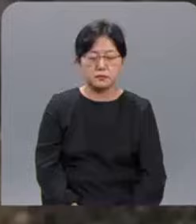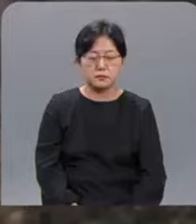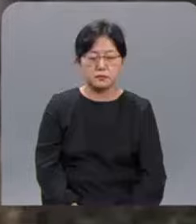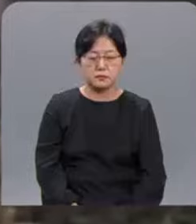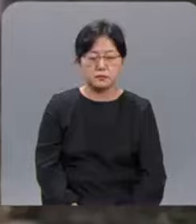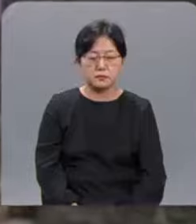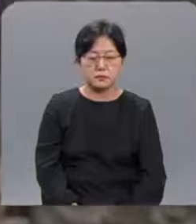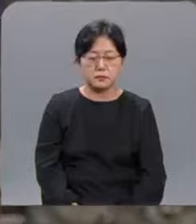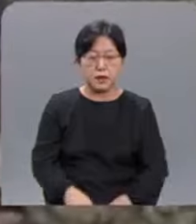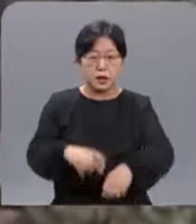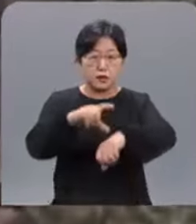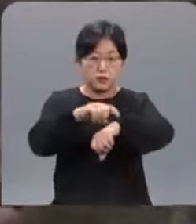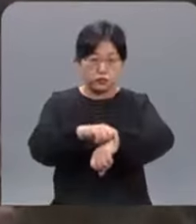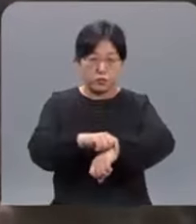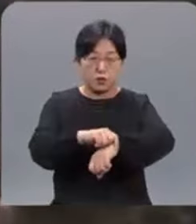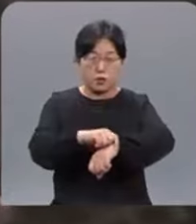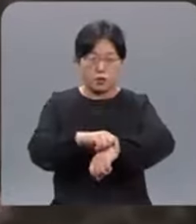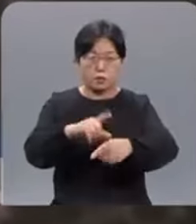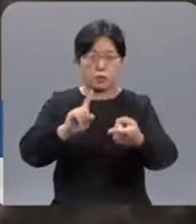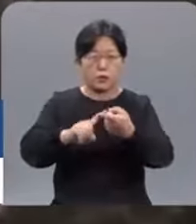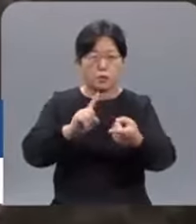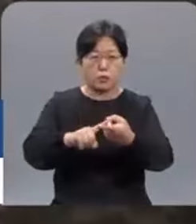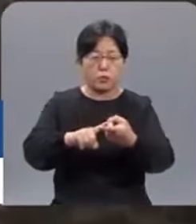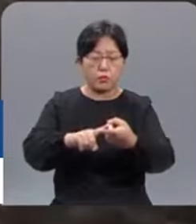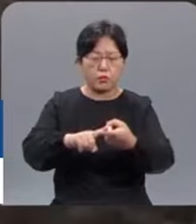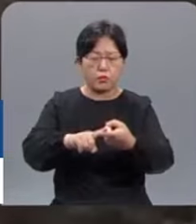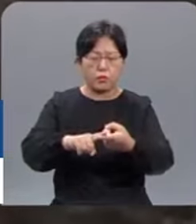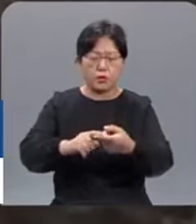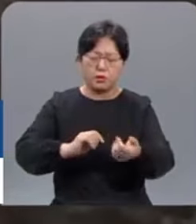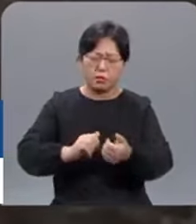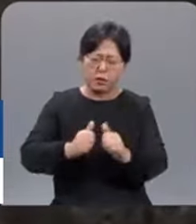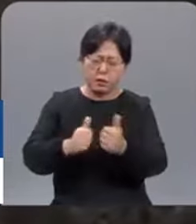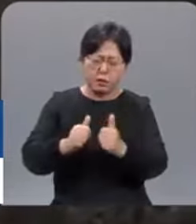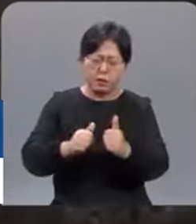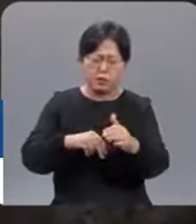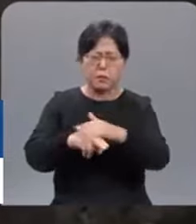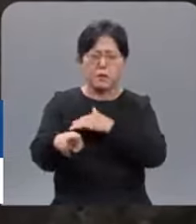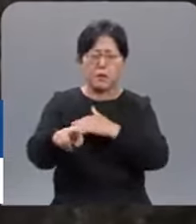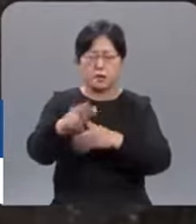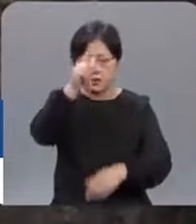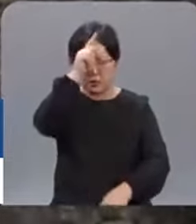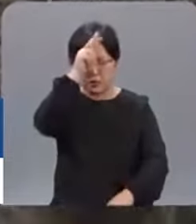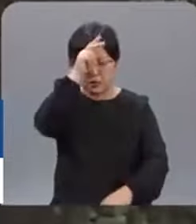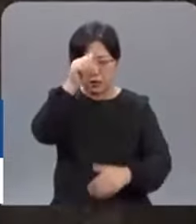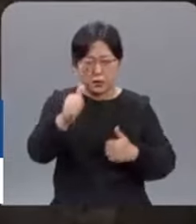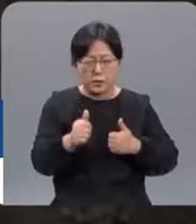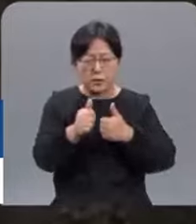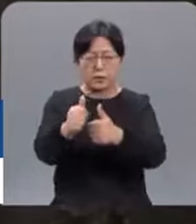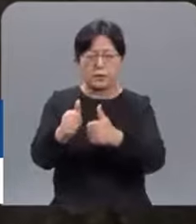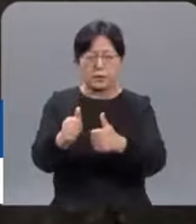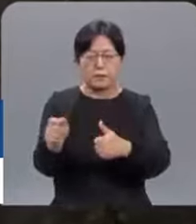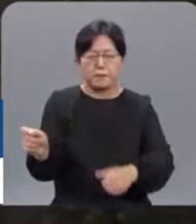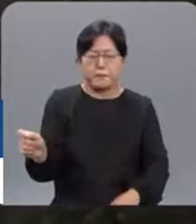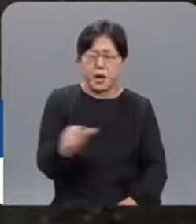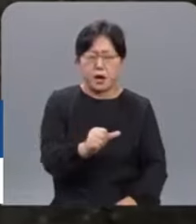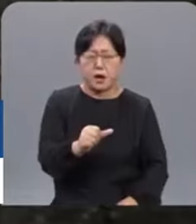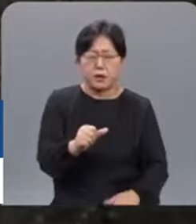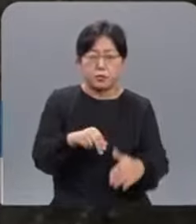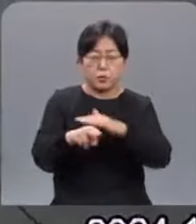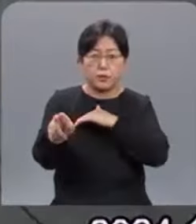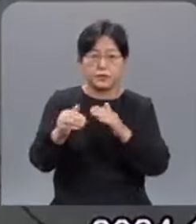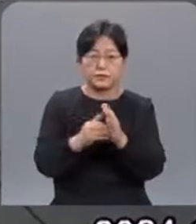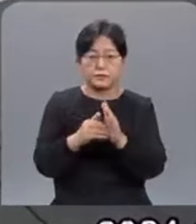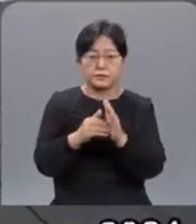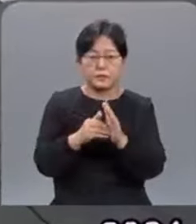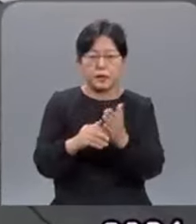기자입니다 수갑찬 양손을 등뒤로 한채 달리는 남성 경찰관이 쫓지만 빠른 속도로 달아납니다